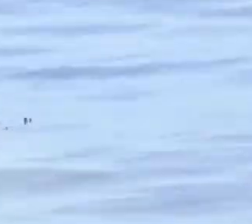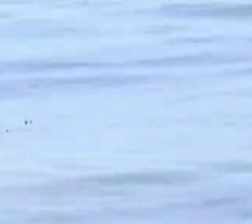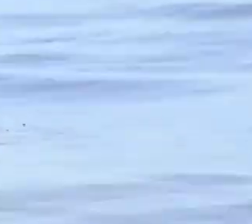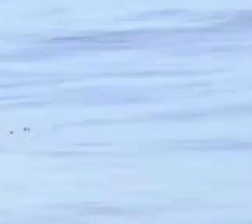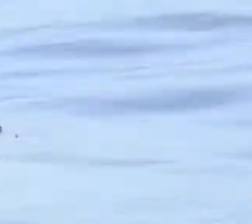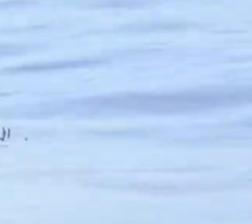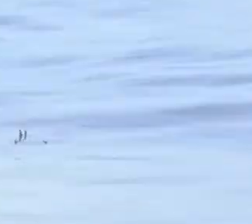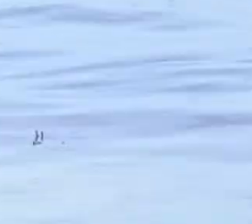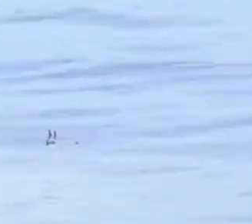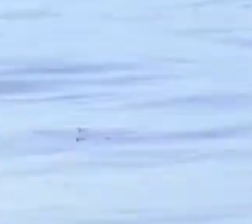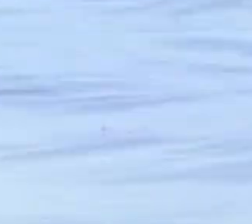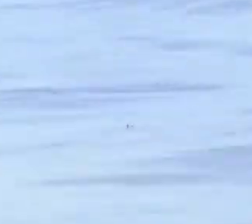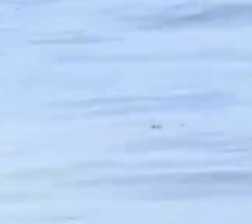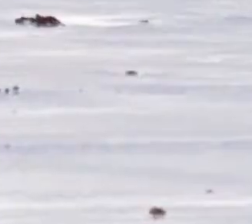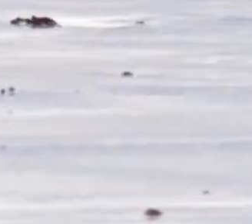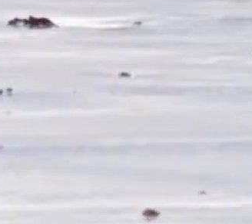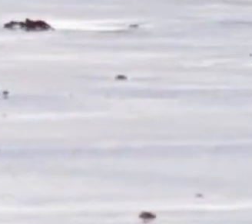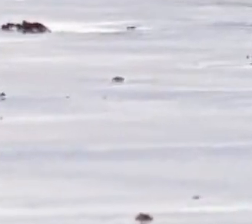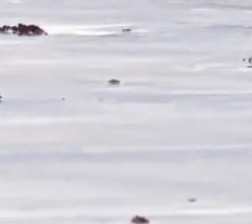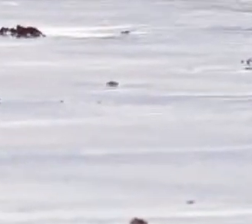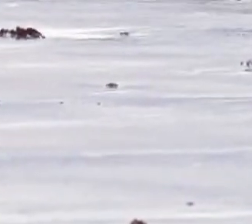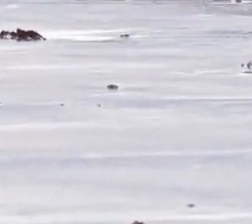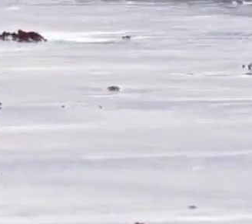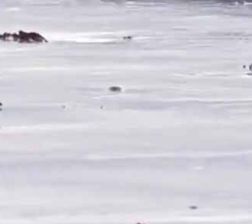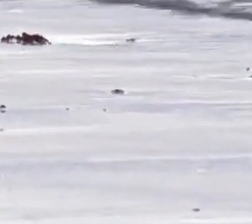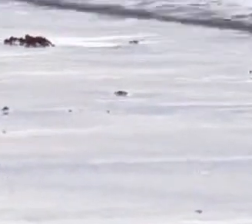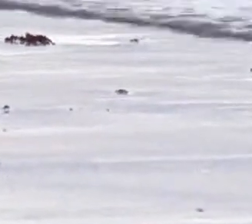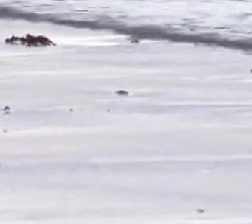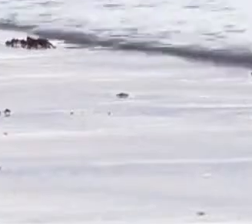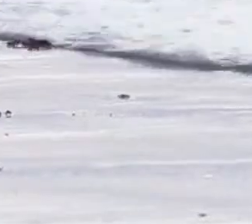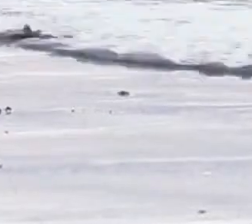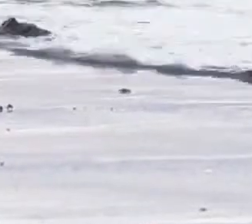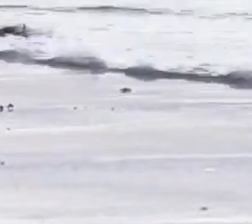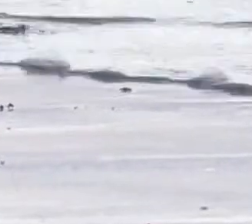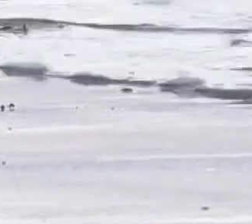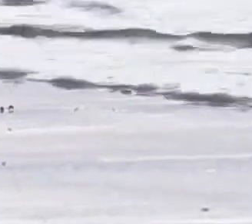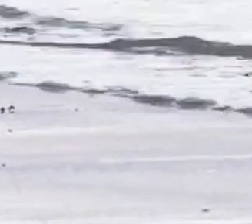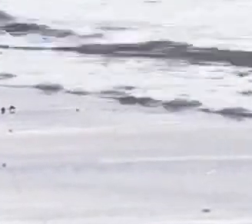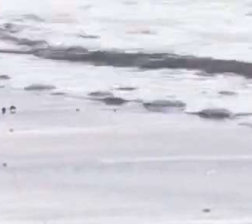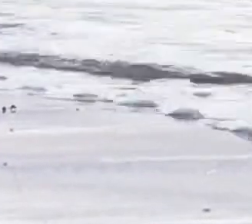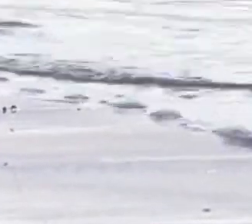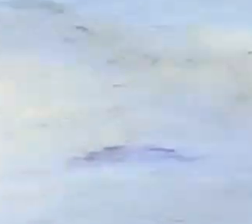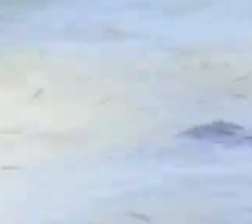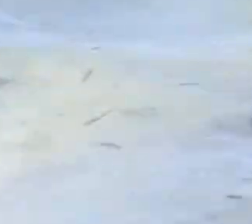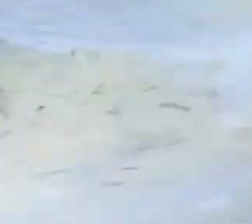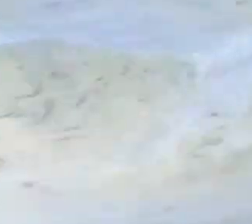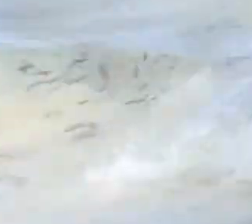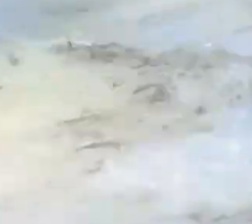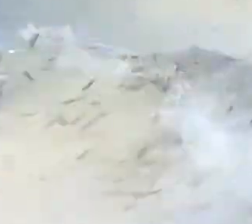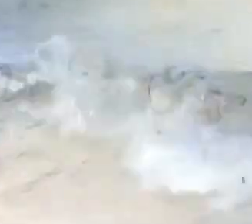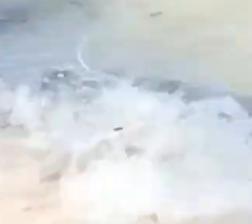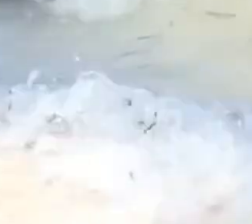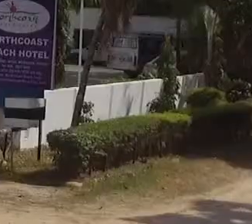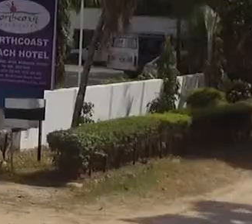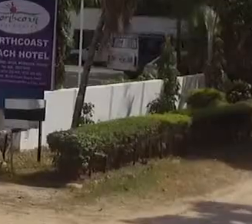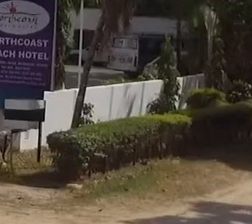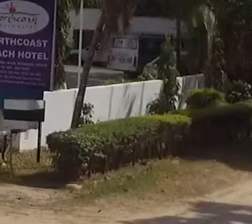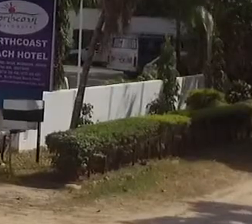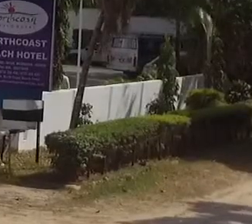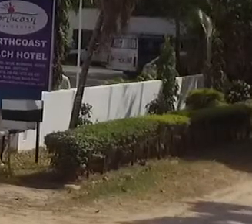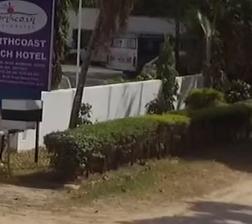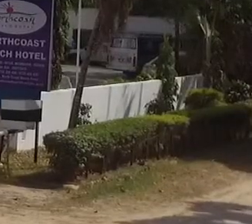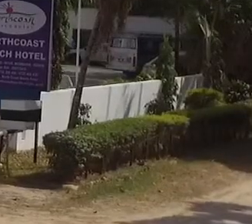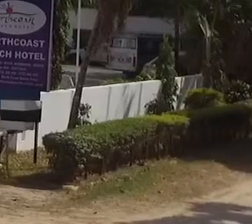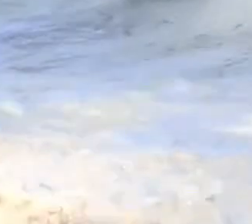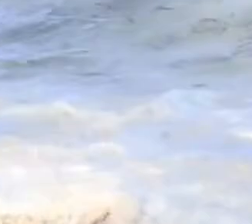kipwani basi unaona napigwa na mawimbi makali sana ya baharini kutoka katika ufuo wa hoteli moja inayofahamika kama